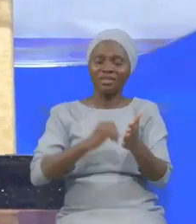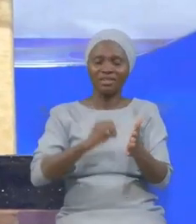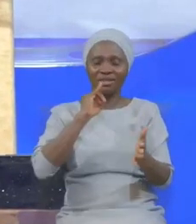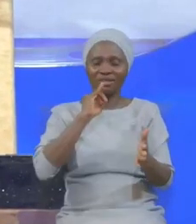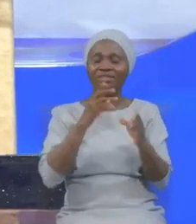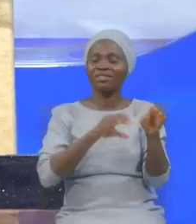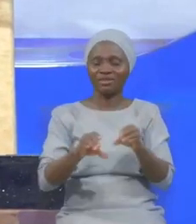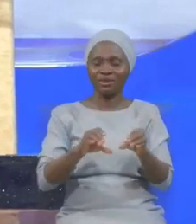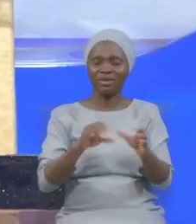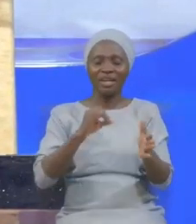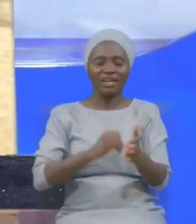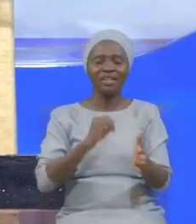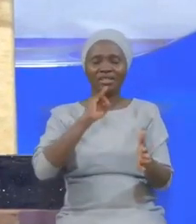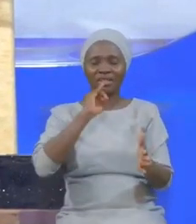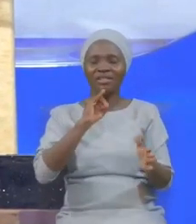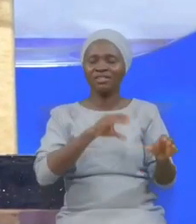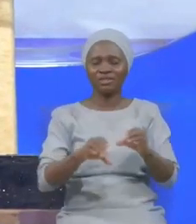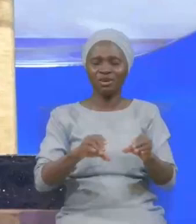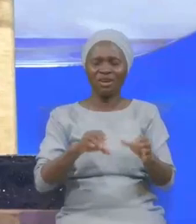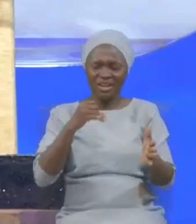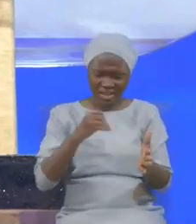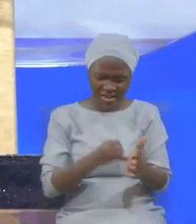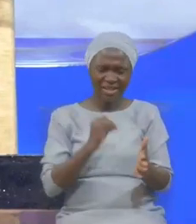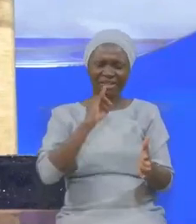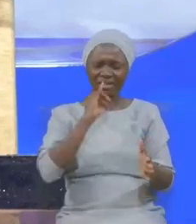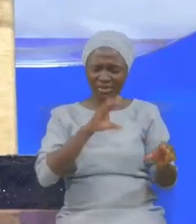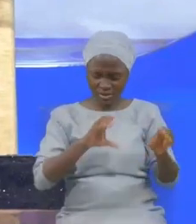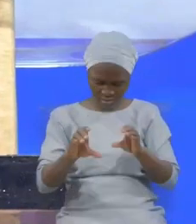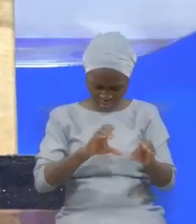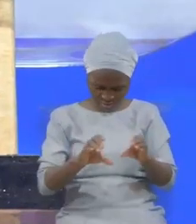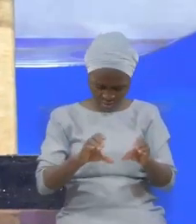C'est fait, c'est fait.